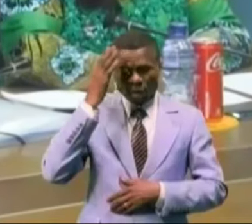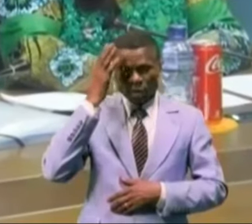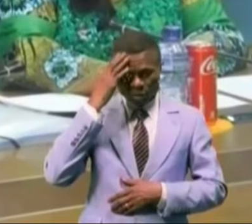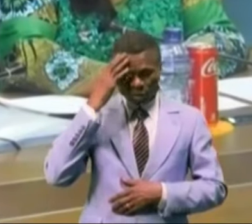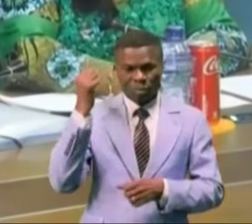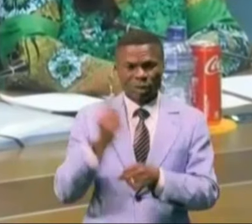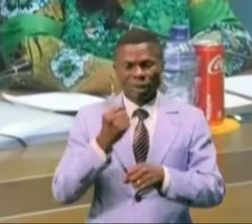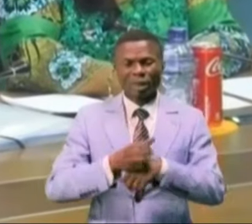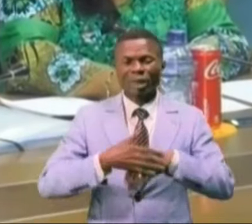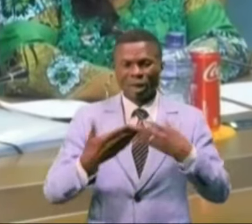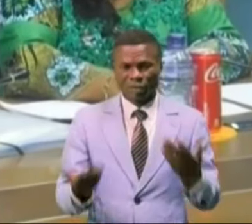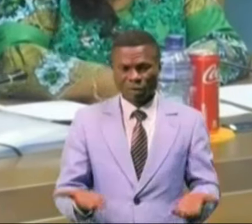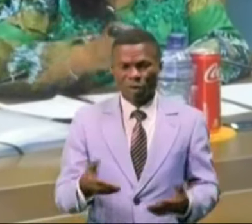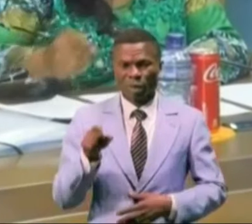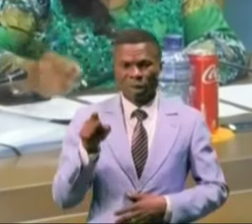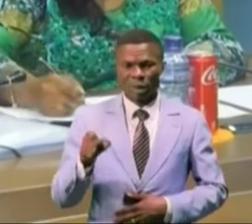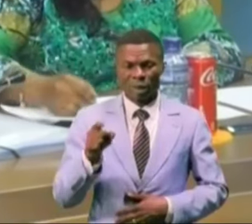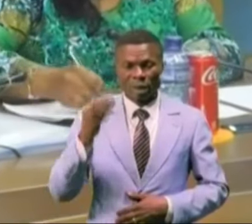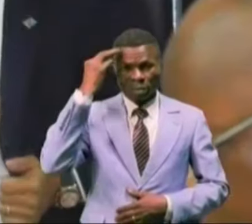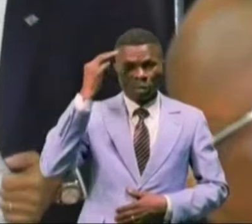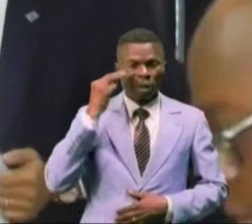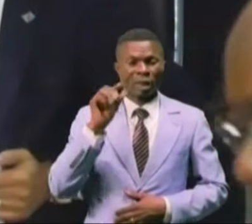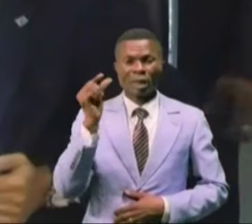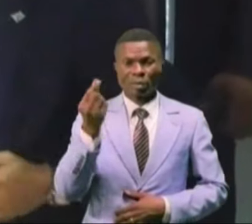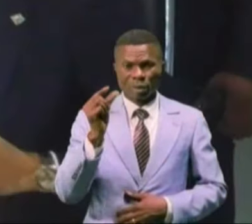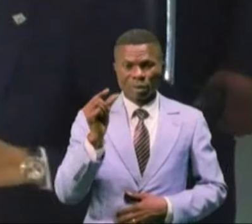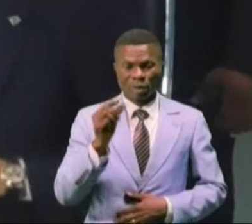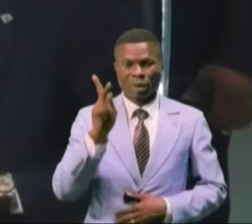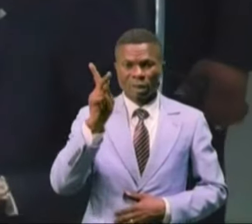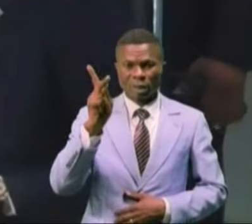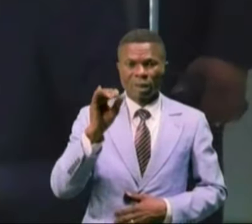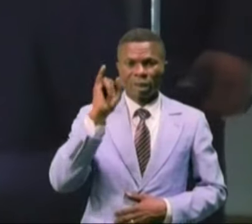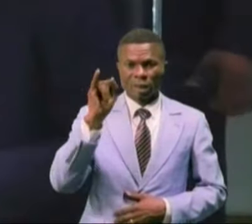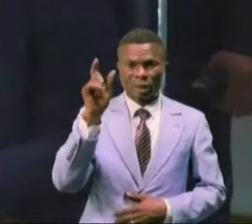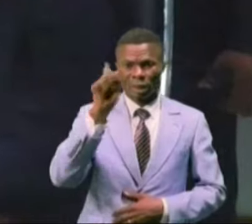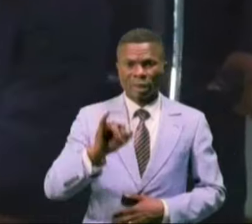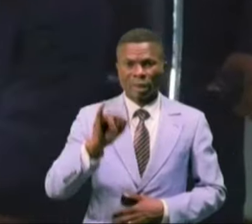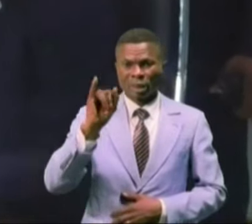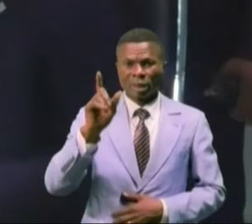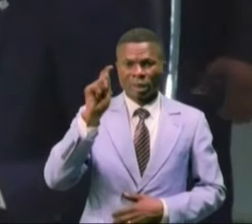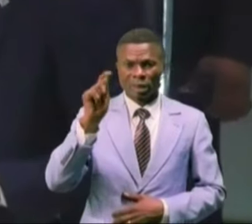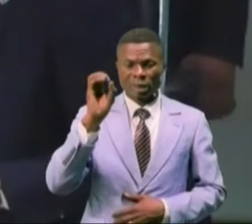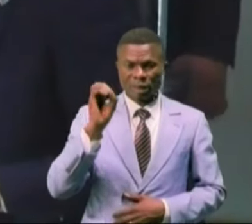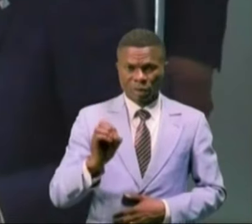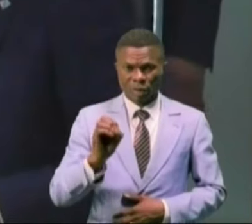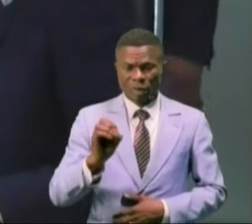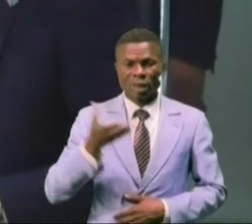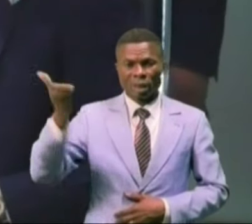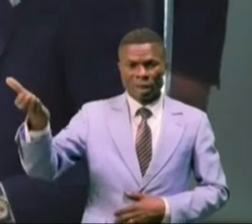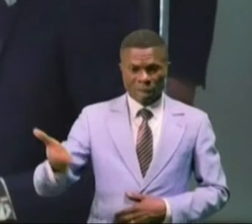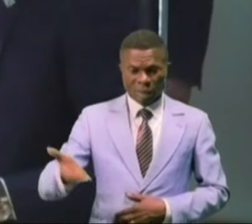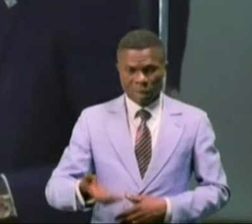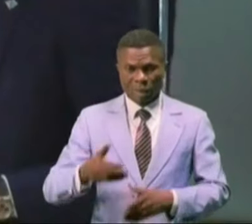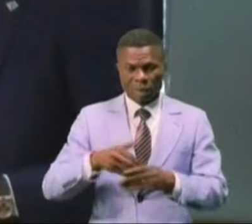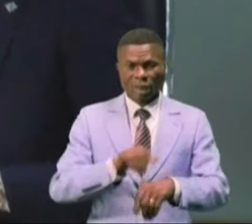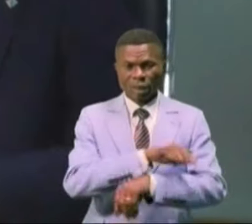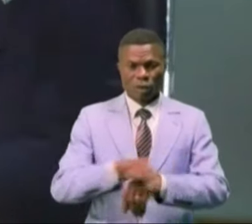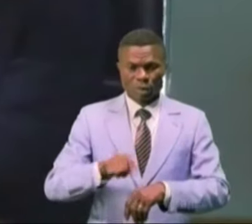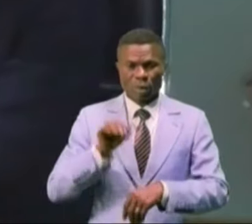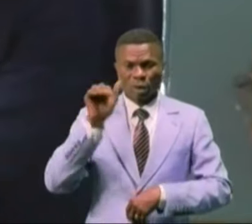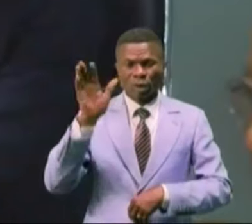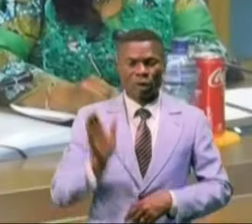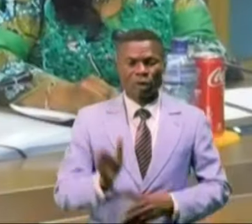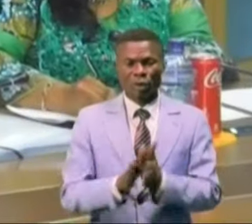fonctionnement de ces services le ministre des Mines Kizito pakabomba Kapinga a reçu le directeur général de Cees